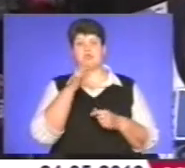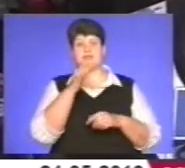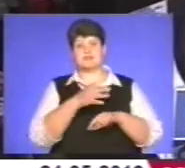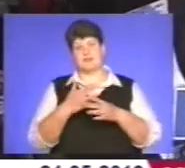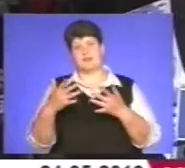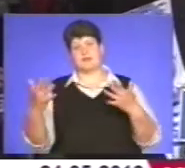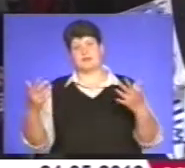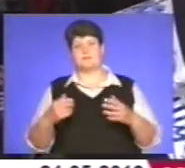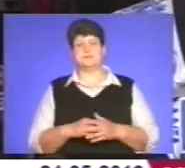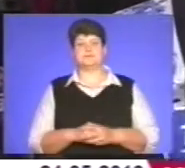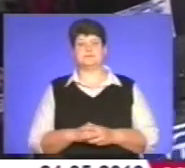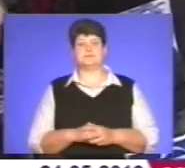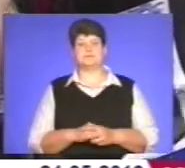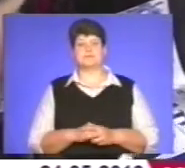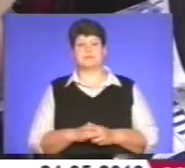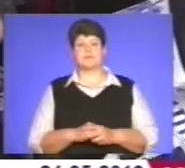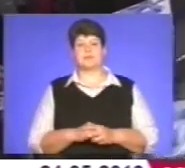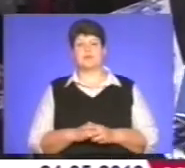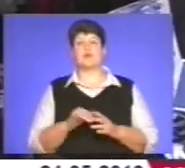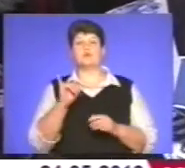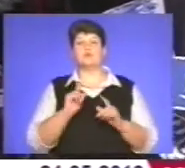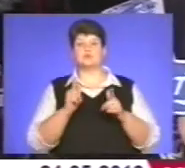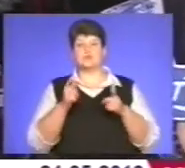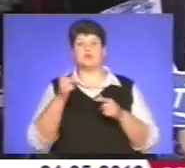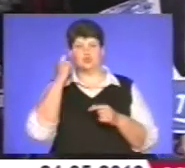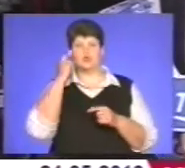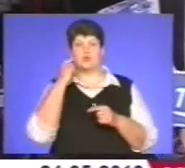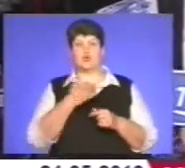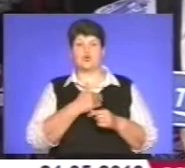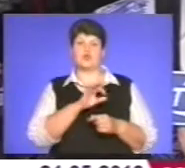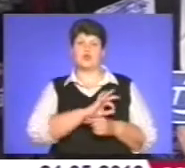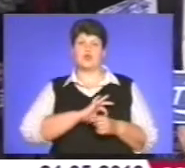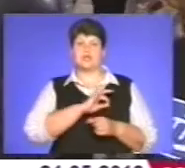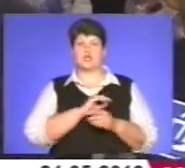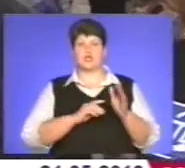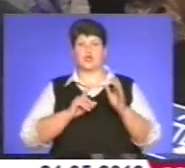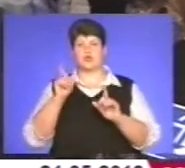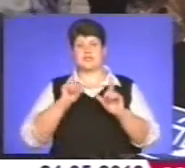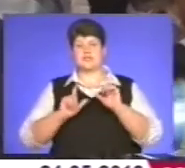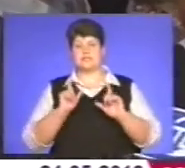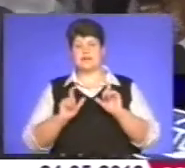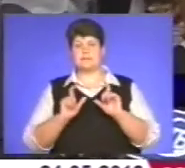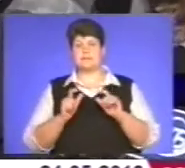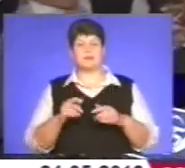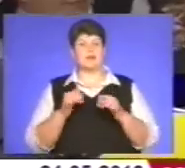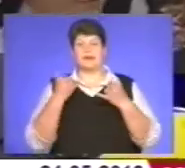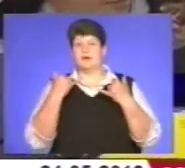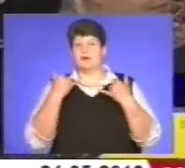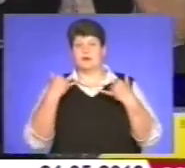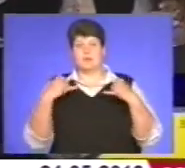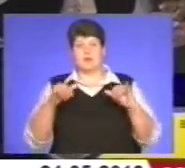далі. Куди будеш поступати? Так, думаю, хочу в юридичний університет. Неймовірне переживання,